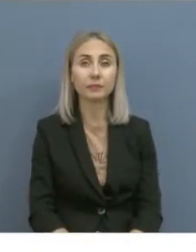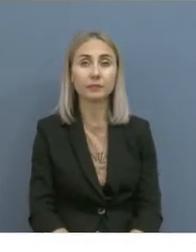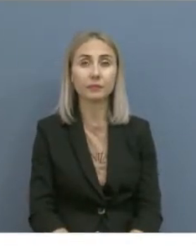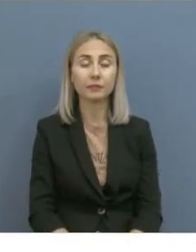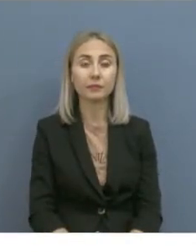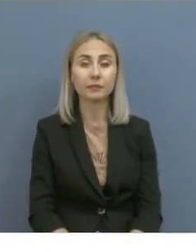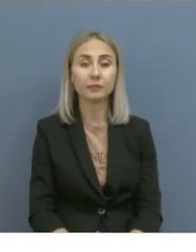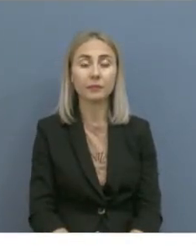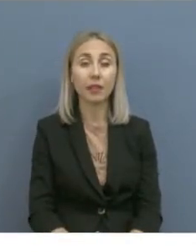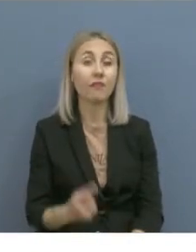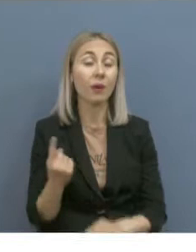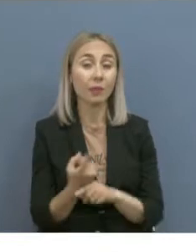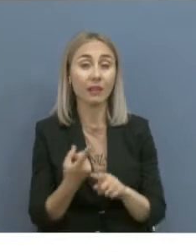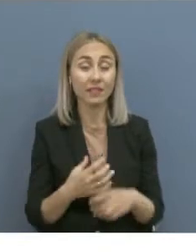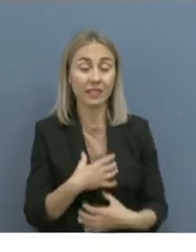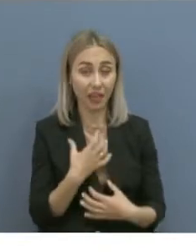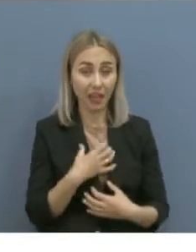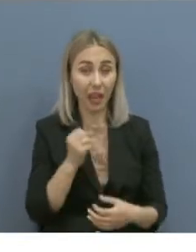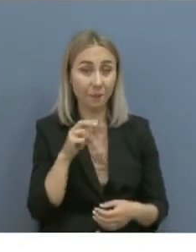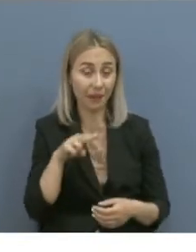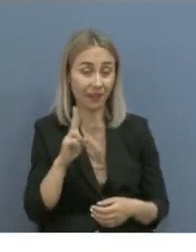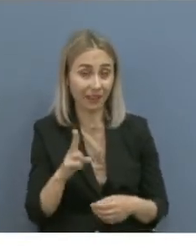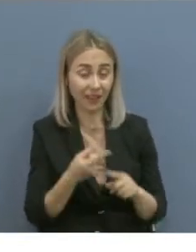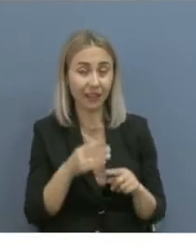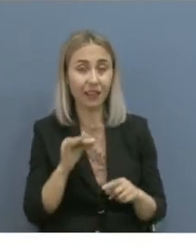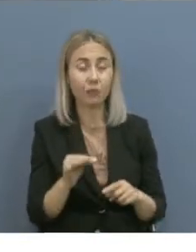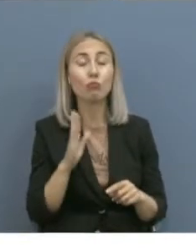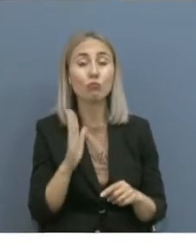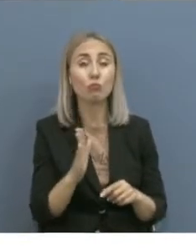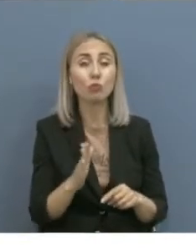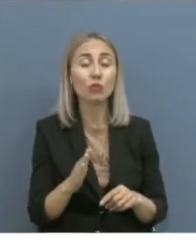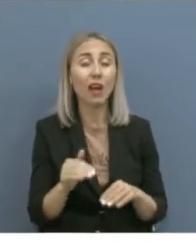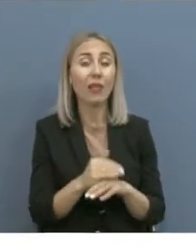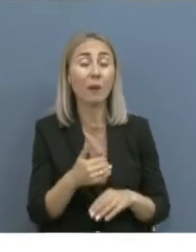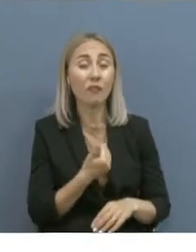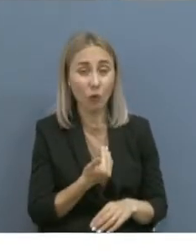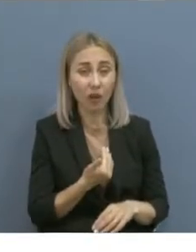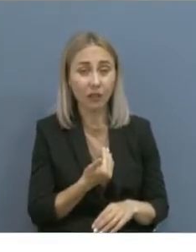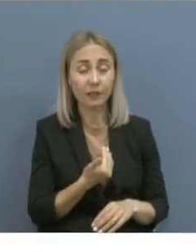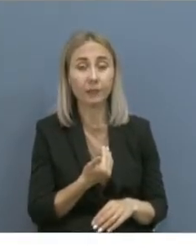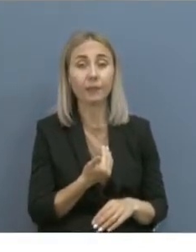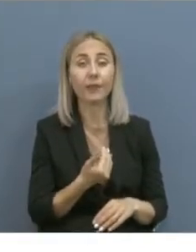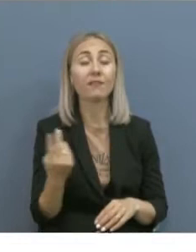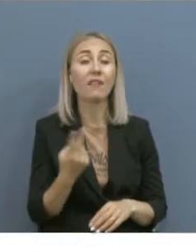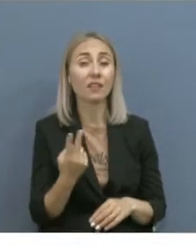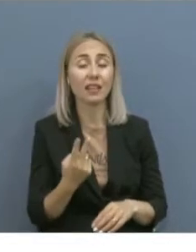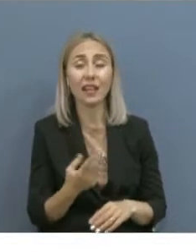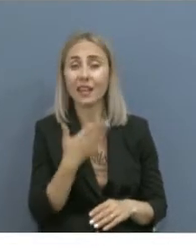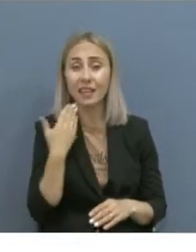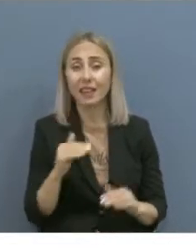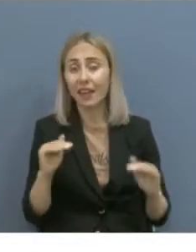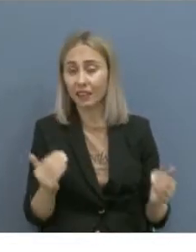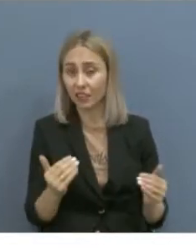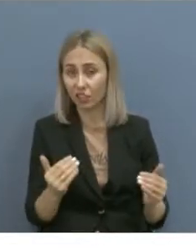Әрі өнеркәсіп кешенді сақтандыру ерікті түрде болады. Бұл бірінші жағдай. Екінші, бұл салаларында шектеу жоқ. Қазір